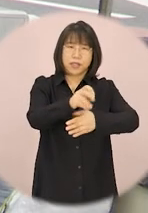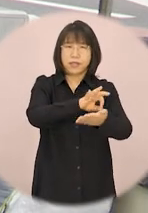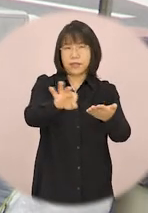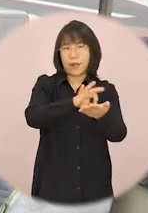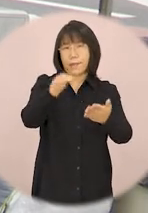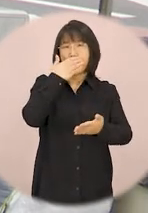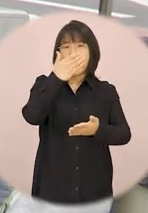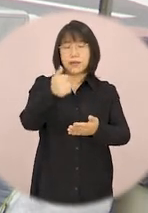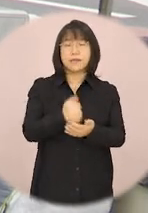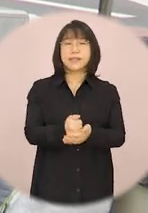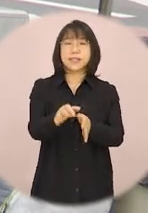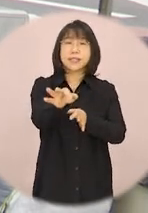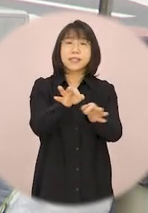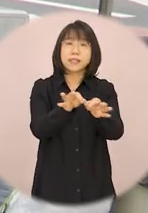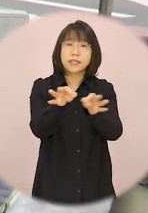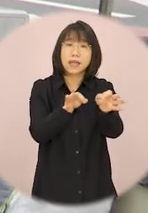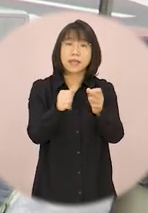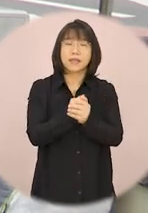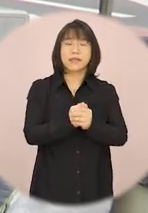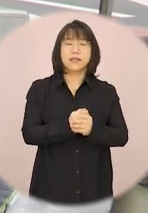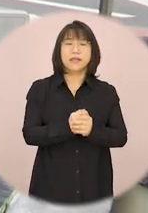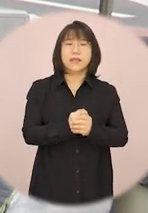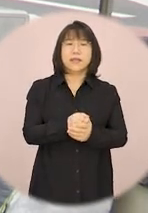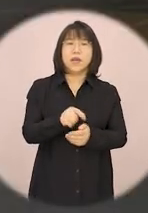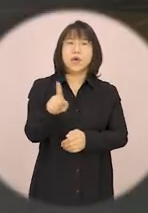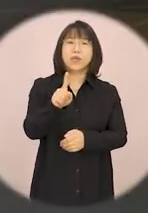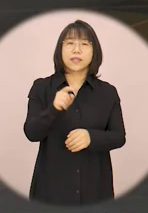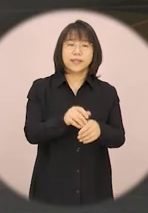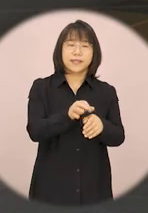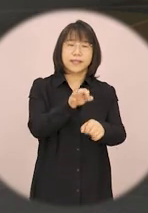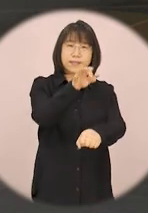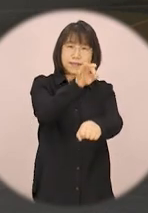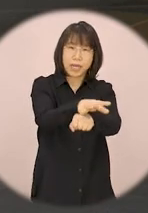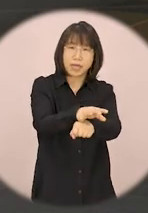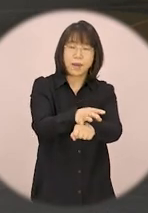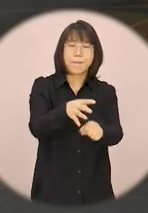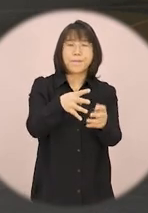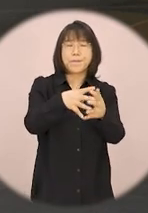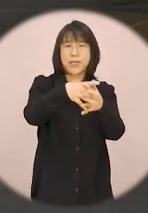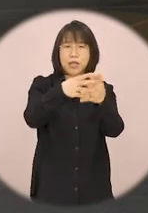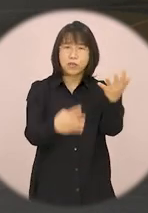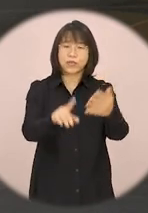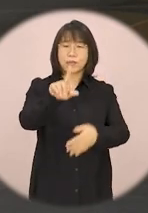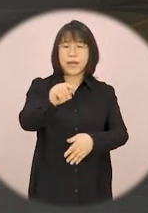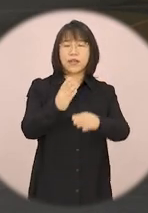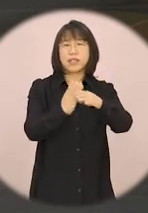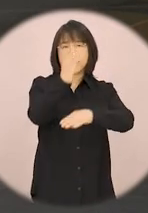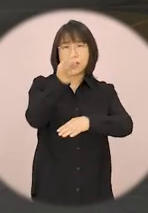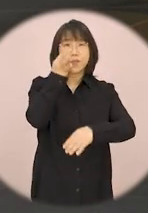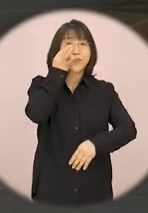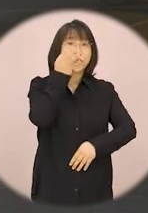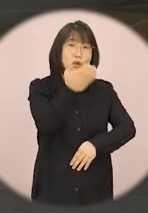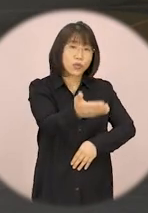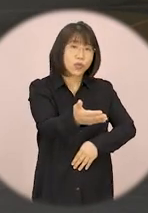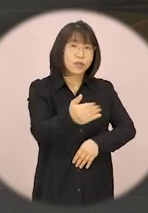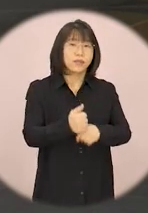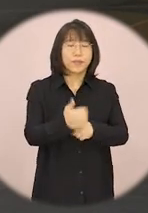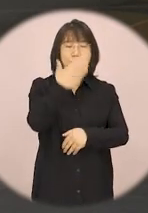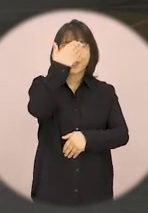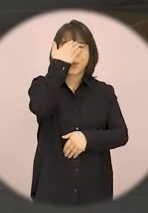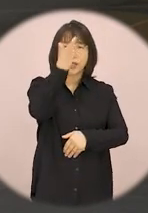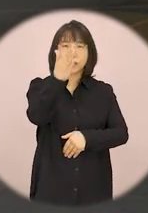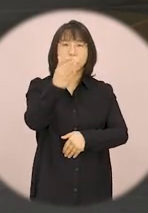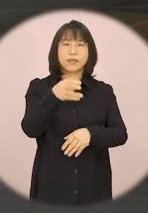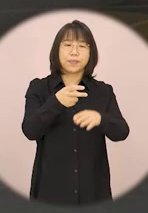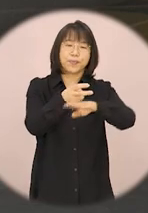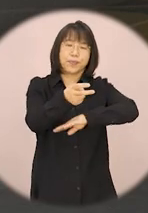7번을 이용할 수 있습니다 주장 내에 마련된 공간에서 1만원 이상 구매 영수증을 보여 주시면 버스